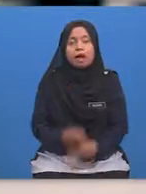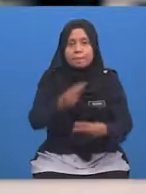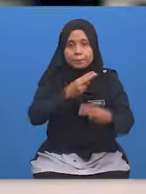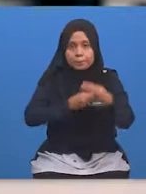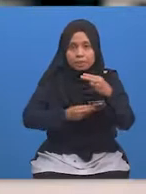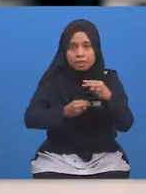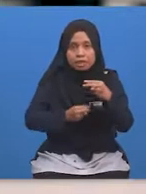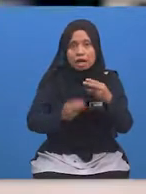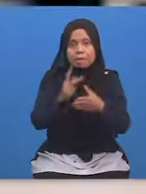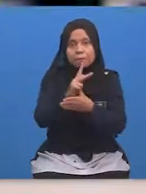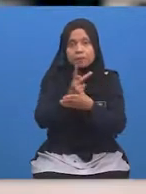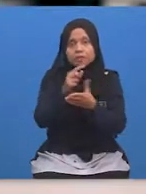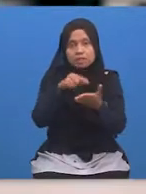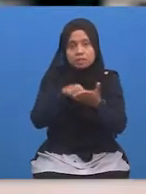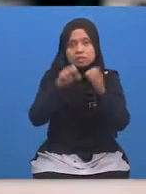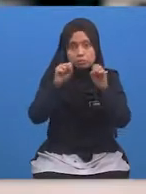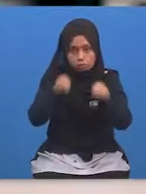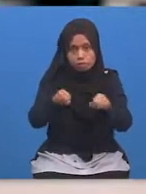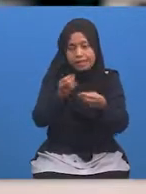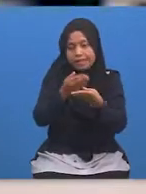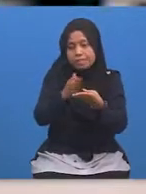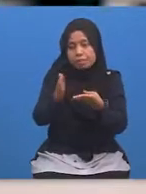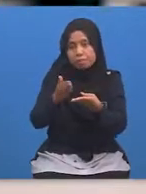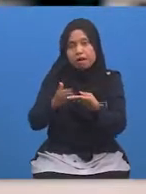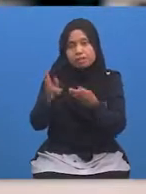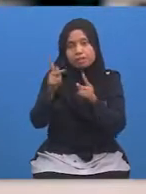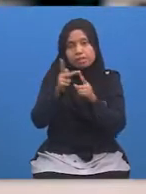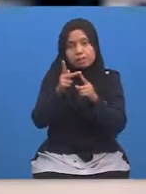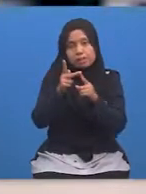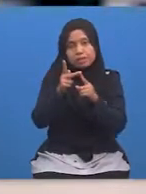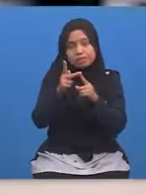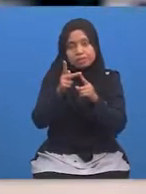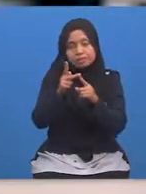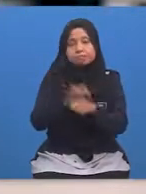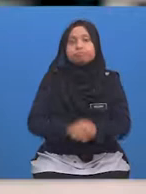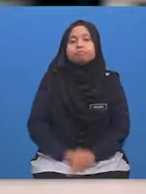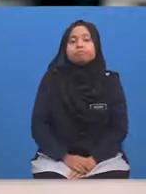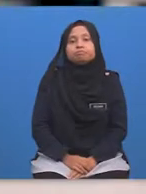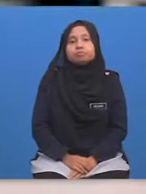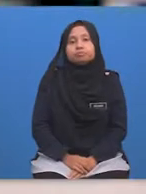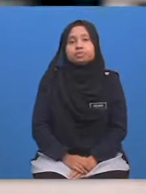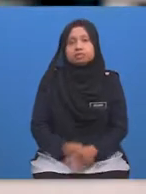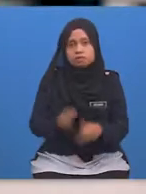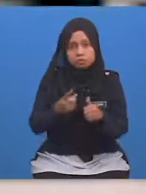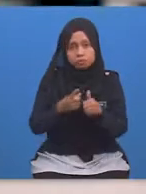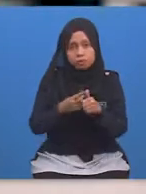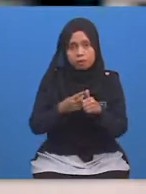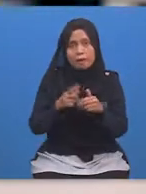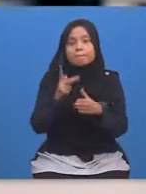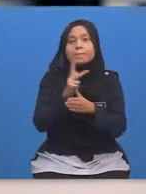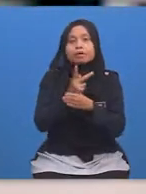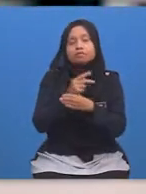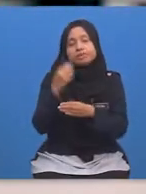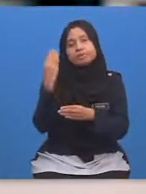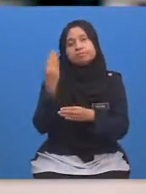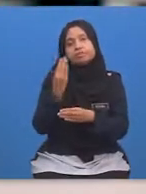Perniagaan perkongsian ini boleh dibahagikan kepada beberapa kategori, iaitu perkongsian